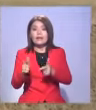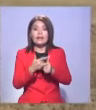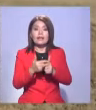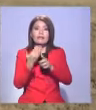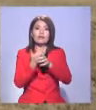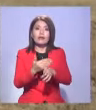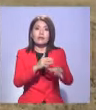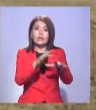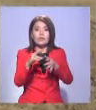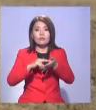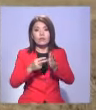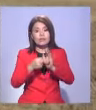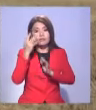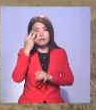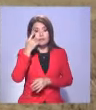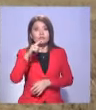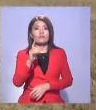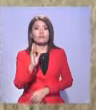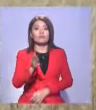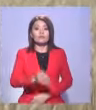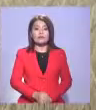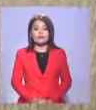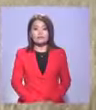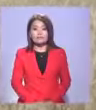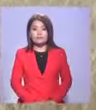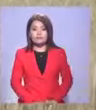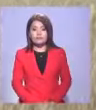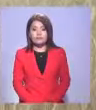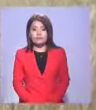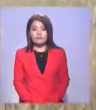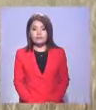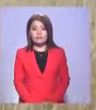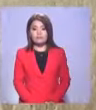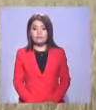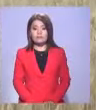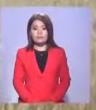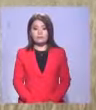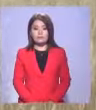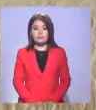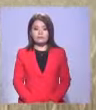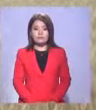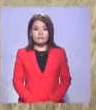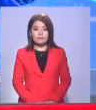көрсету шаралары қарастырылмақ. Бақыт Қазанғапқызы, Нұркен Жалмұхан, Астана Таймс, Ақтөбе облысы.